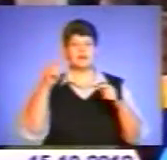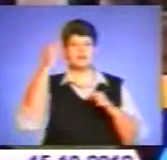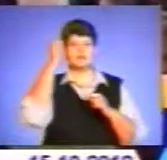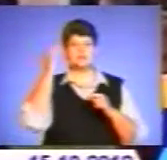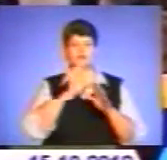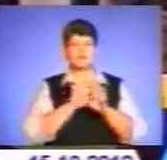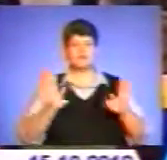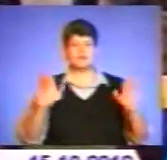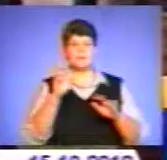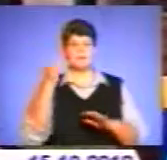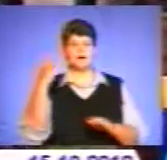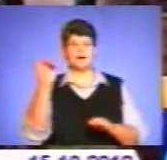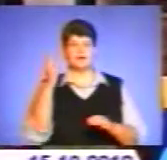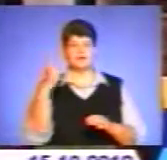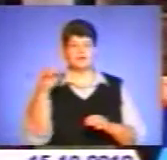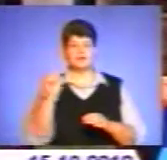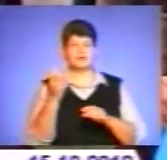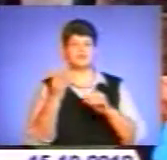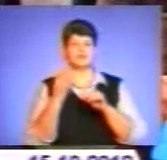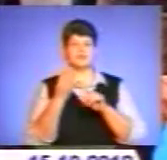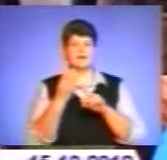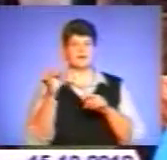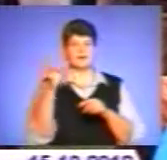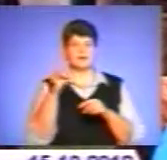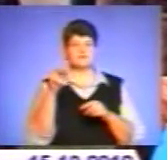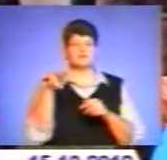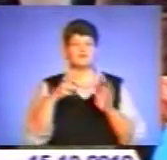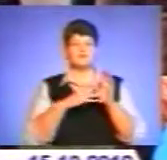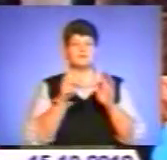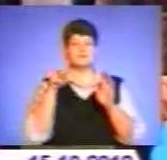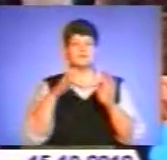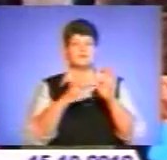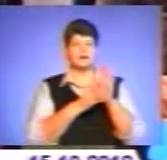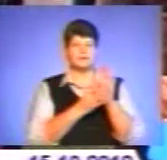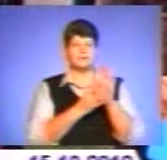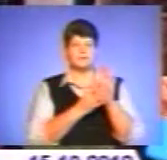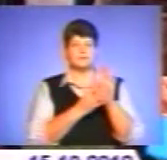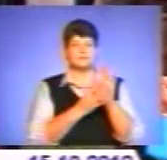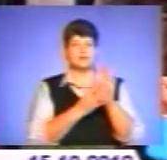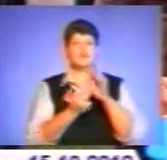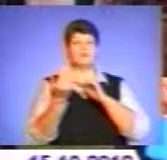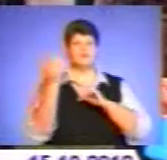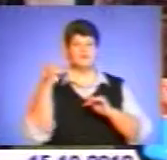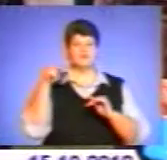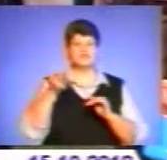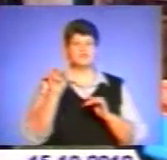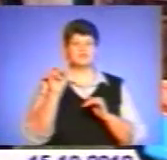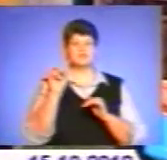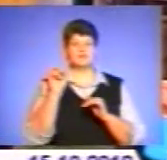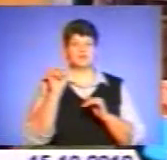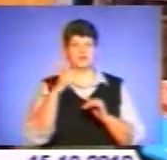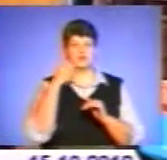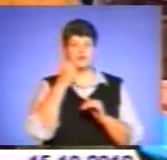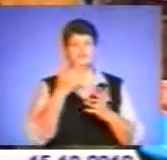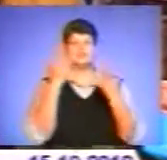«Байда» вже в четвертий раз. 2008-2009 і в минулому 2011 році, і